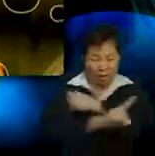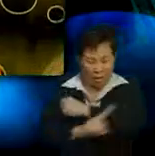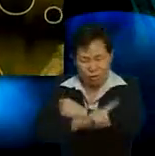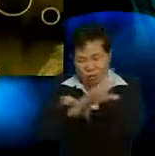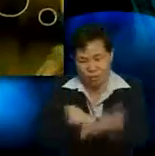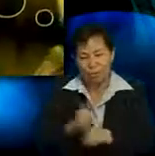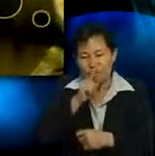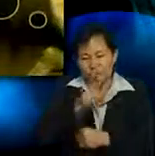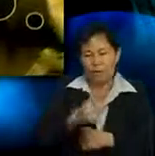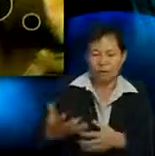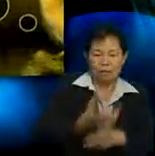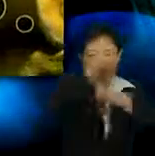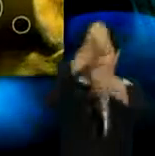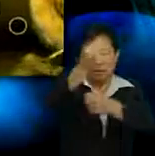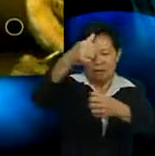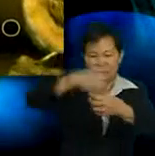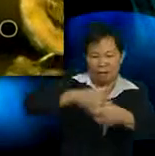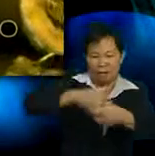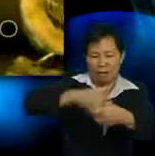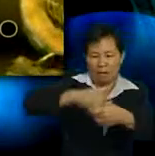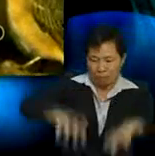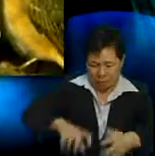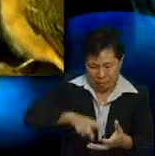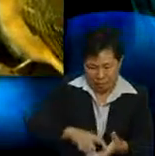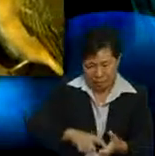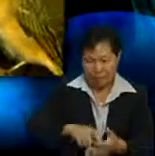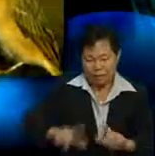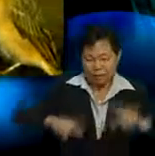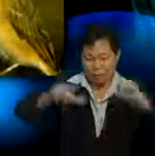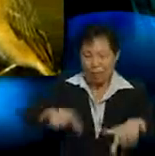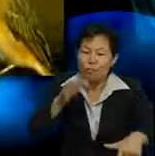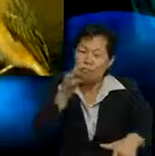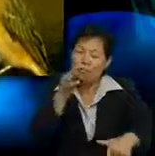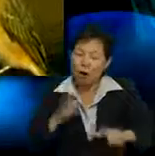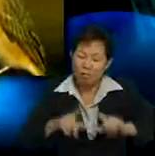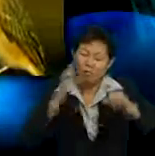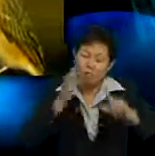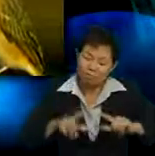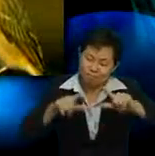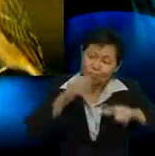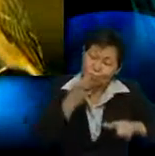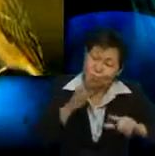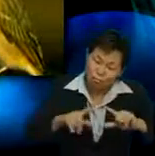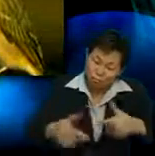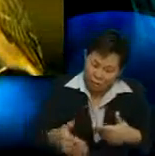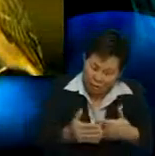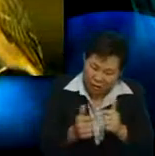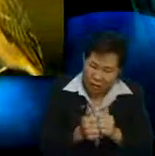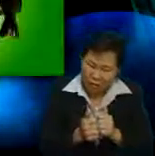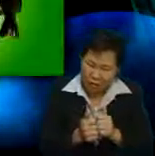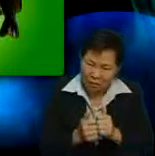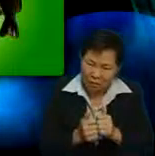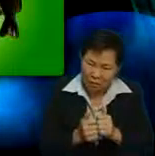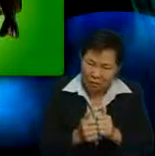dan ia pasti akan menang dalam pertarungan ini. Ia meletakkan buah-buahan itu di kawasan yang berdekatan dengan takhta